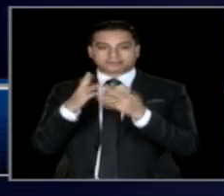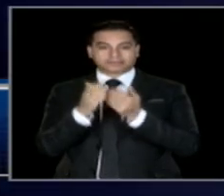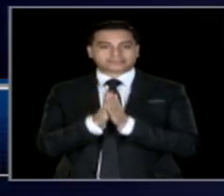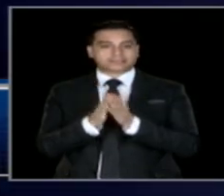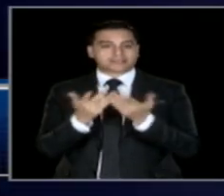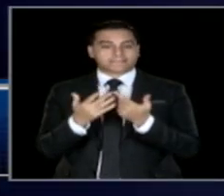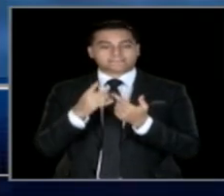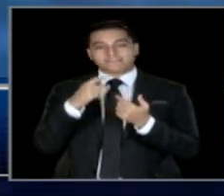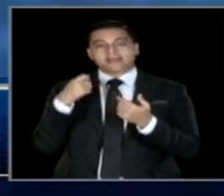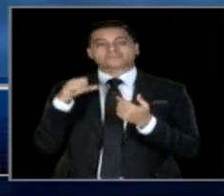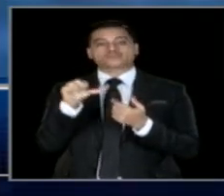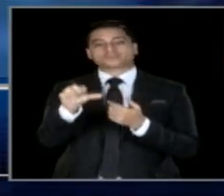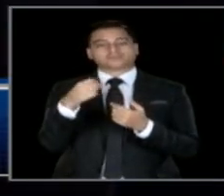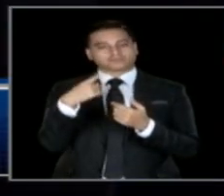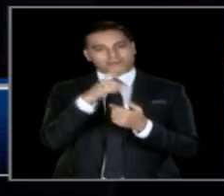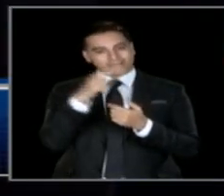195 إجابة صحيحة.